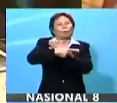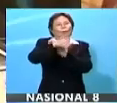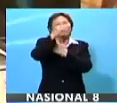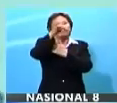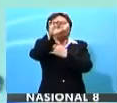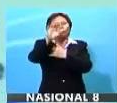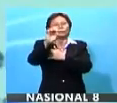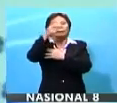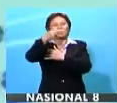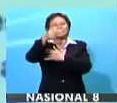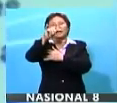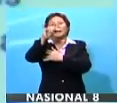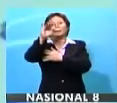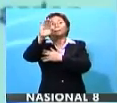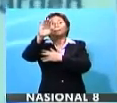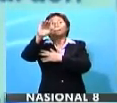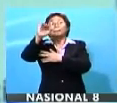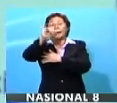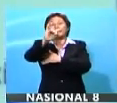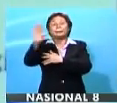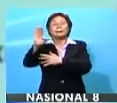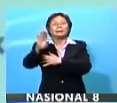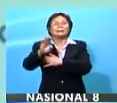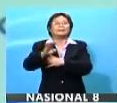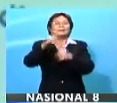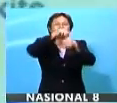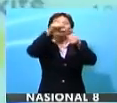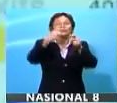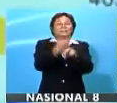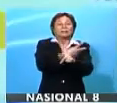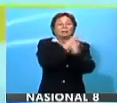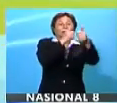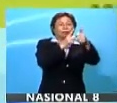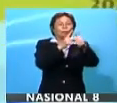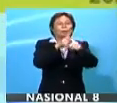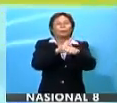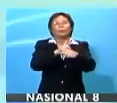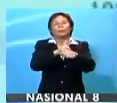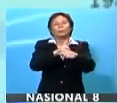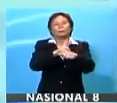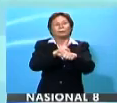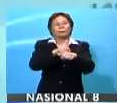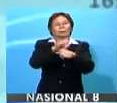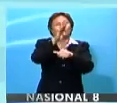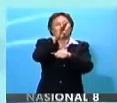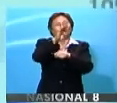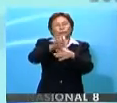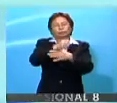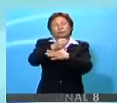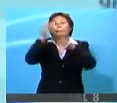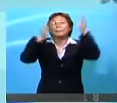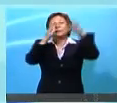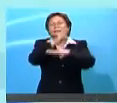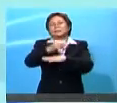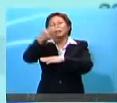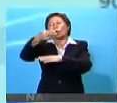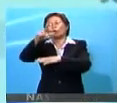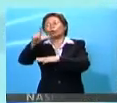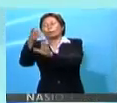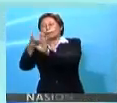hlib stratum Siri S anjuran bersama antara bursa Malaysia dan Hong Leong bank